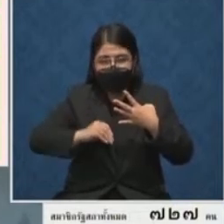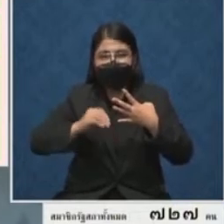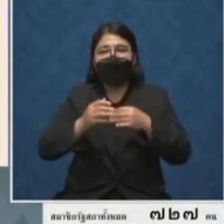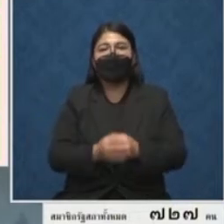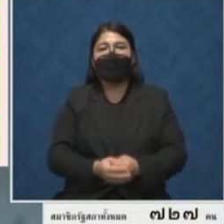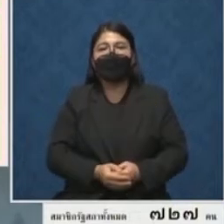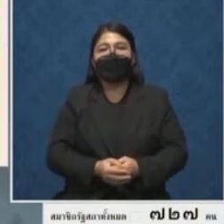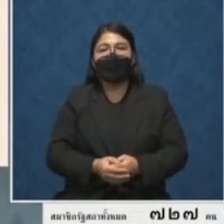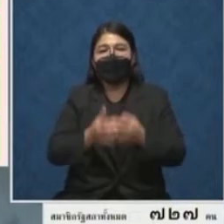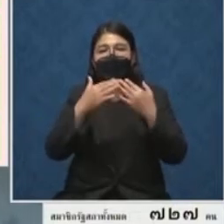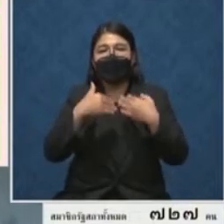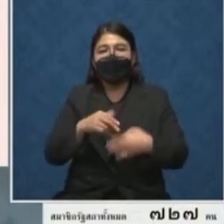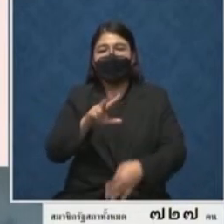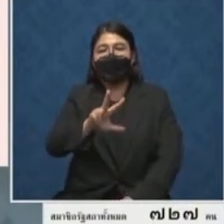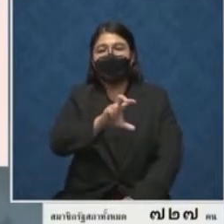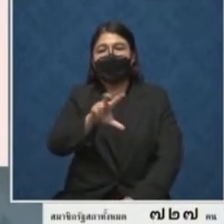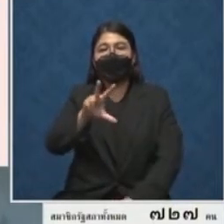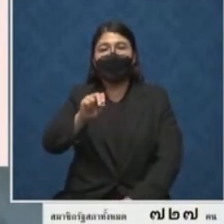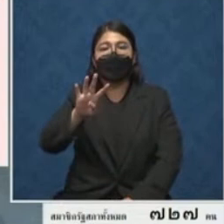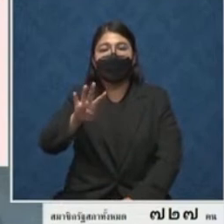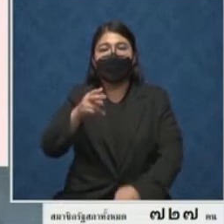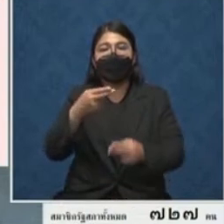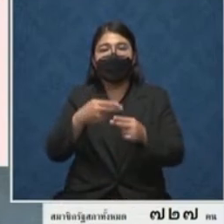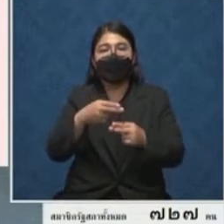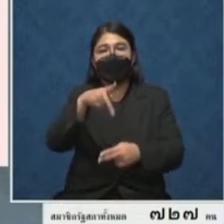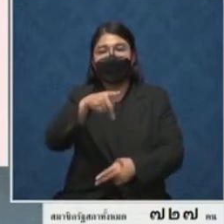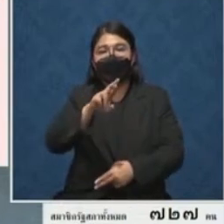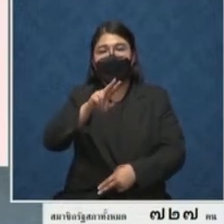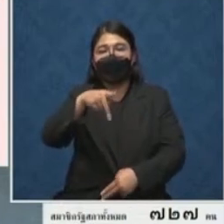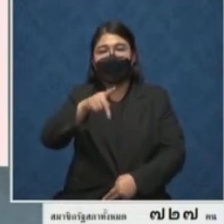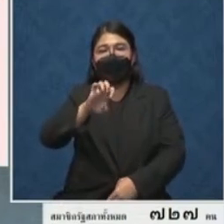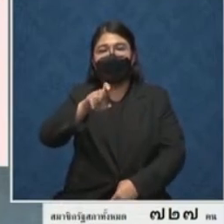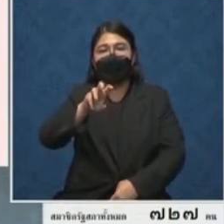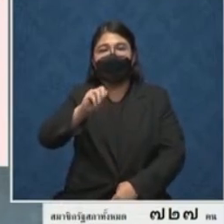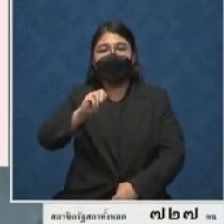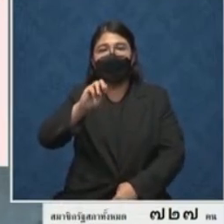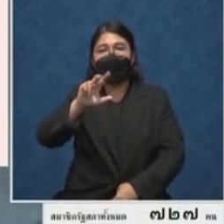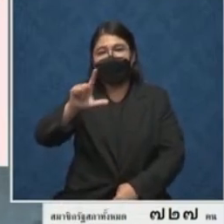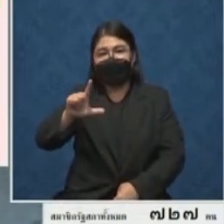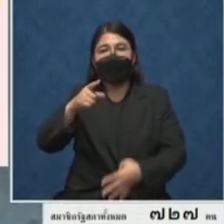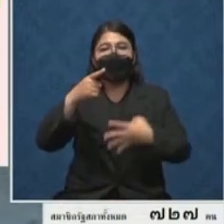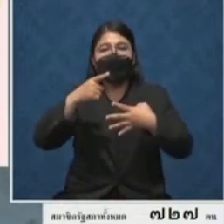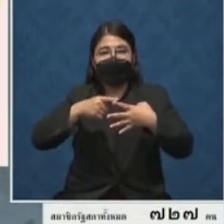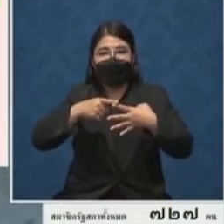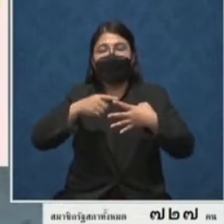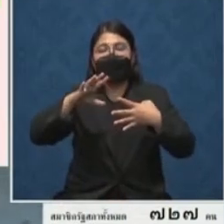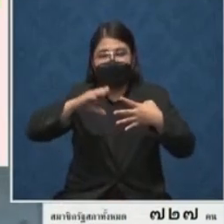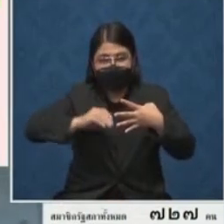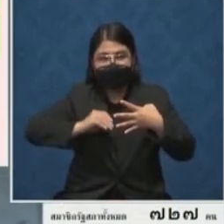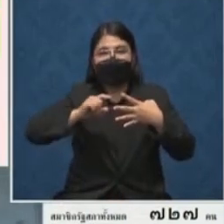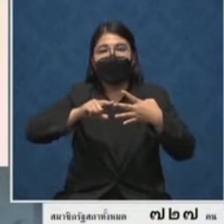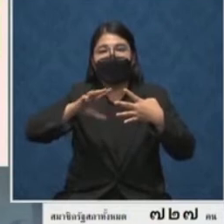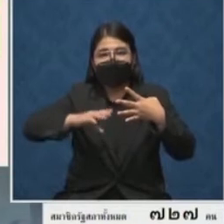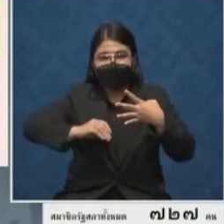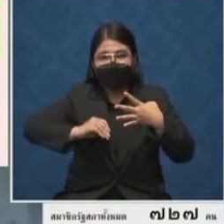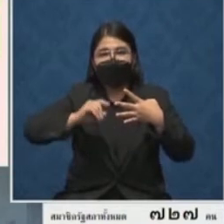334นางสาวพรพิมลธรรมสาร 1รับหลักการ2รับหลักการ3รับหลักการ4รับหลัก